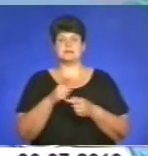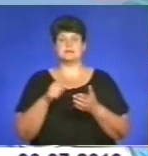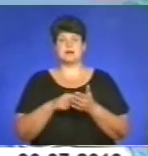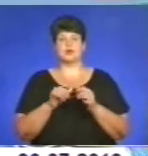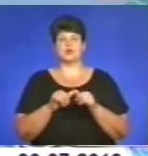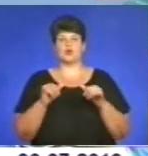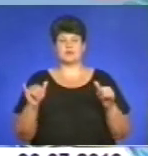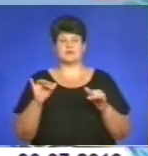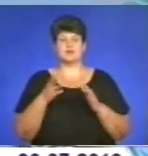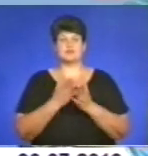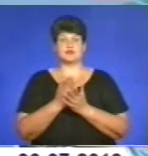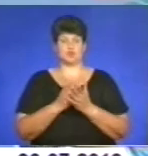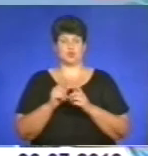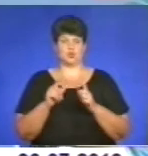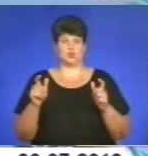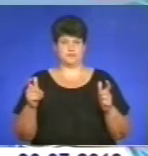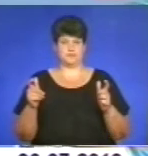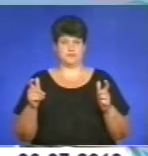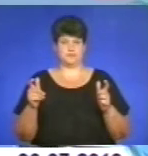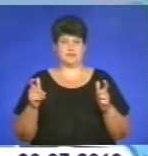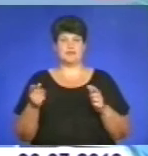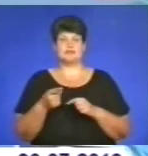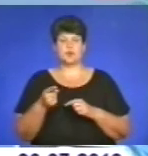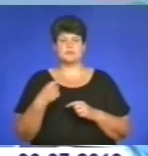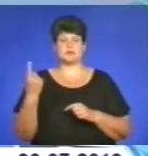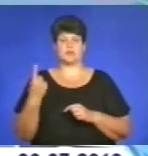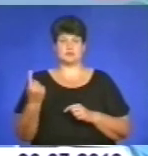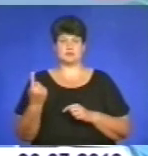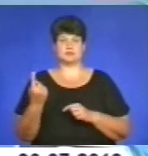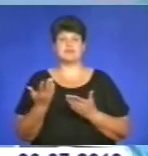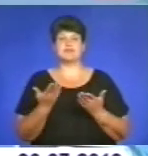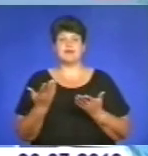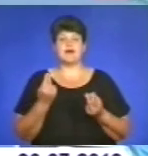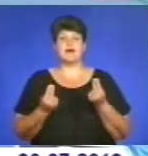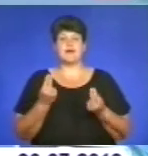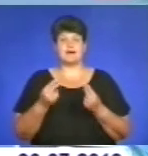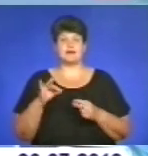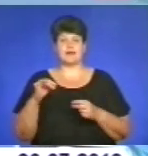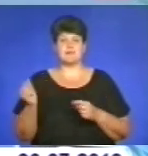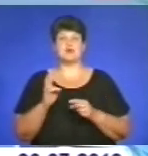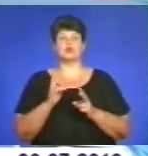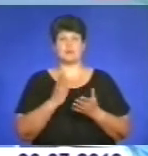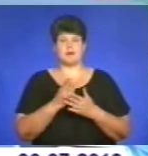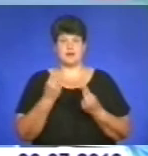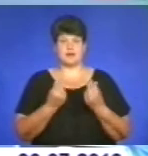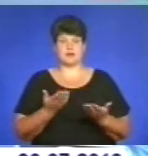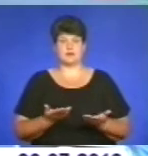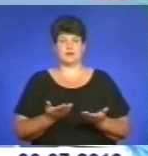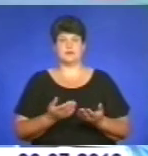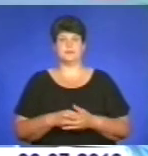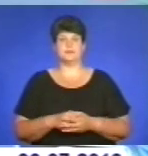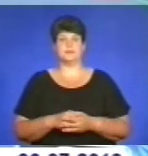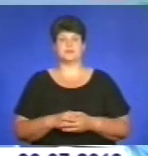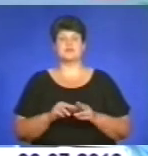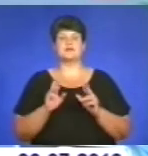розвитку інфраструктури в Тернопільській області, де грати регбі, хто має грати регбі і